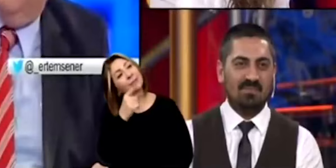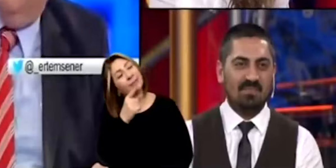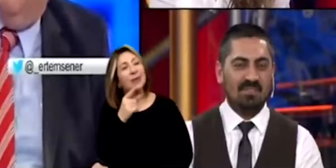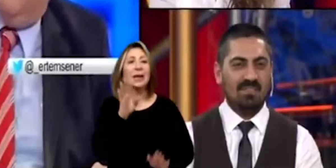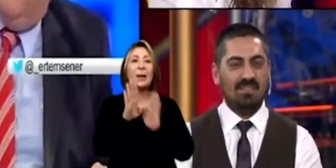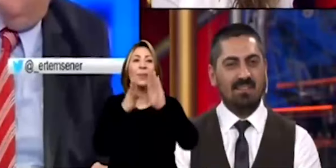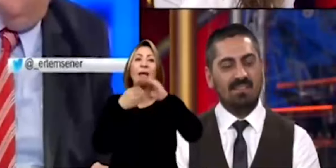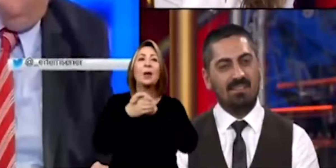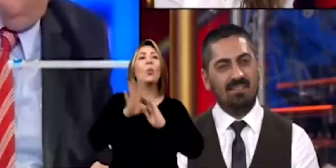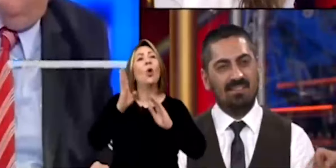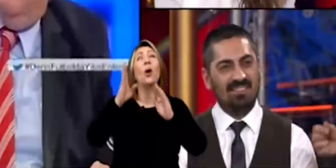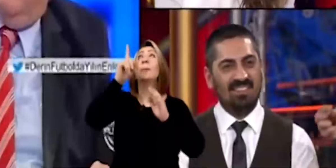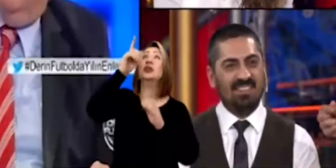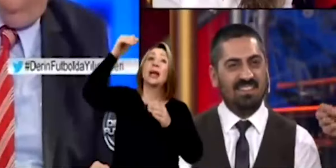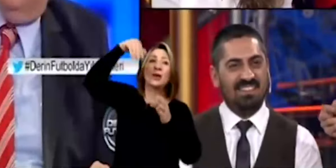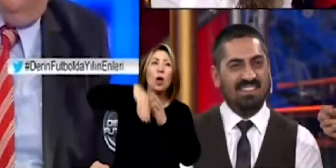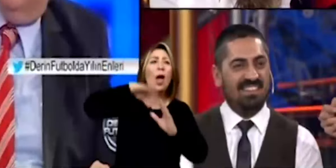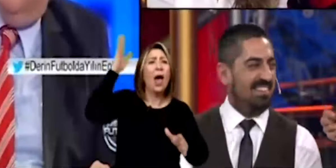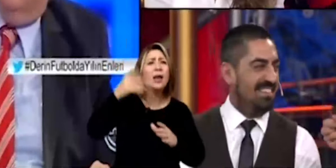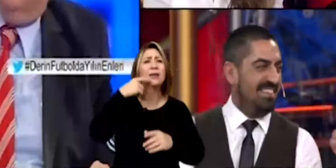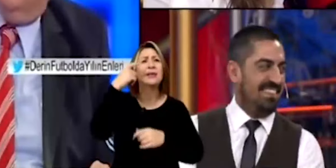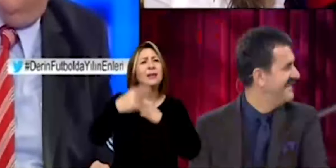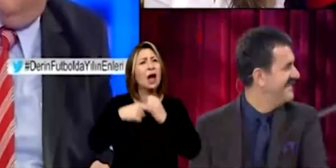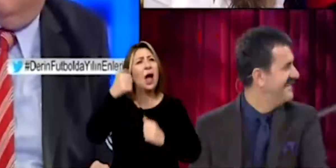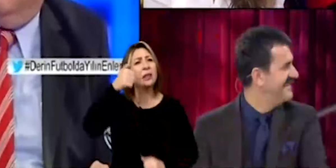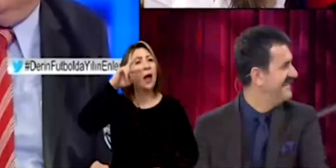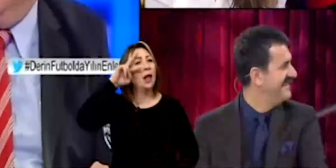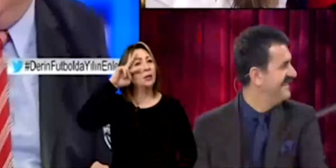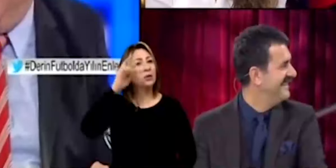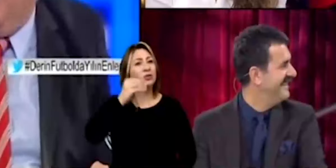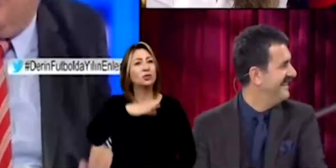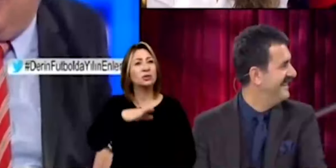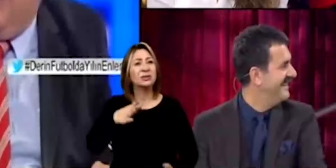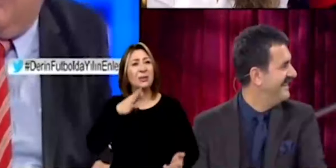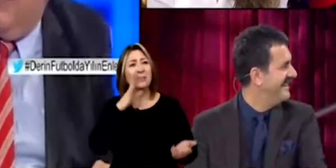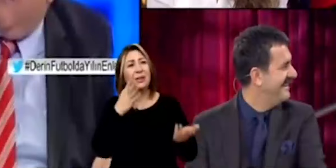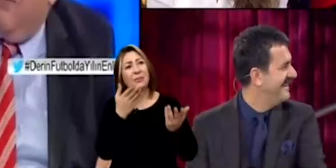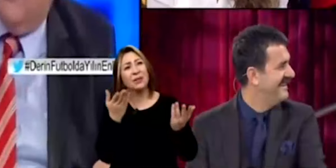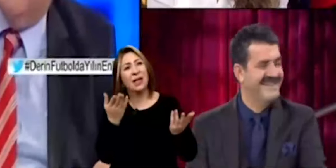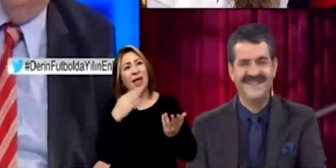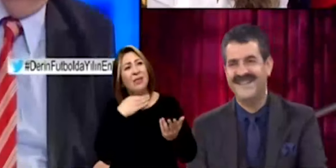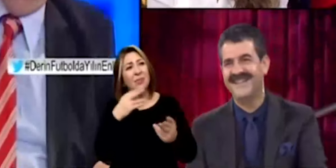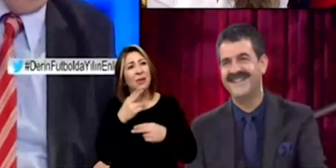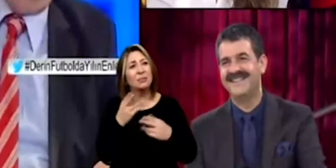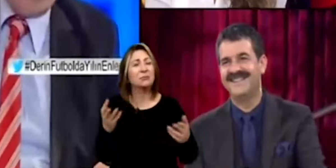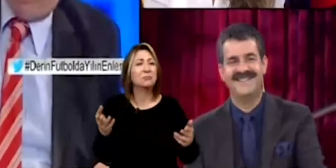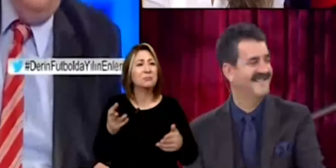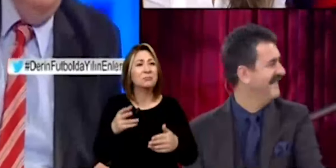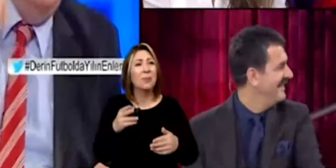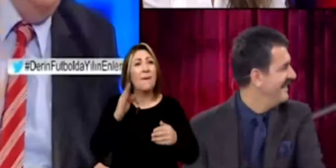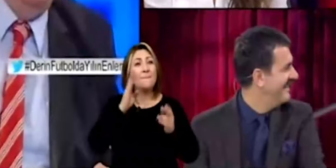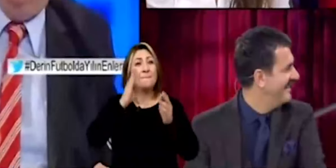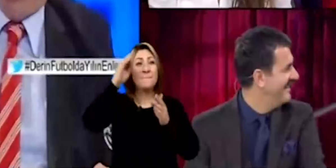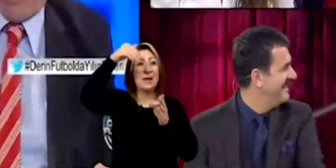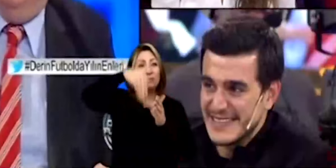kardeşim kapıdan girmiyor, bacadan giriyor. Her yıl 6 Aralık'ta adam çocuklara mı? Ne bileyim ne oldu da belli değil ki et mi balık mı?